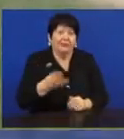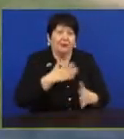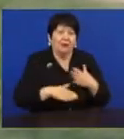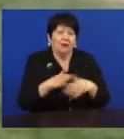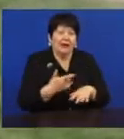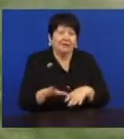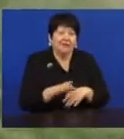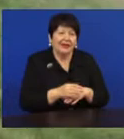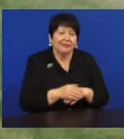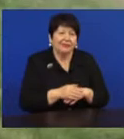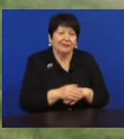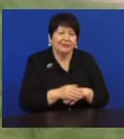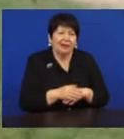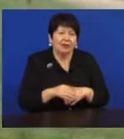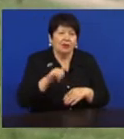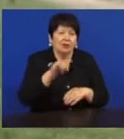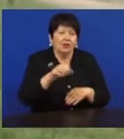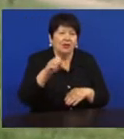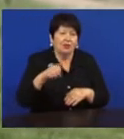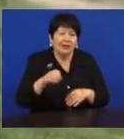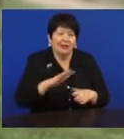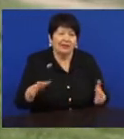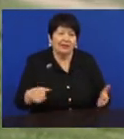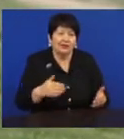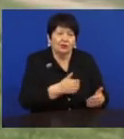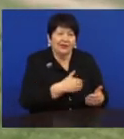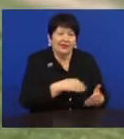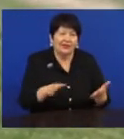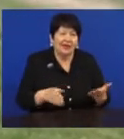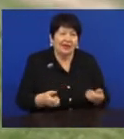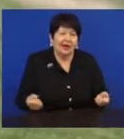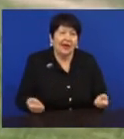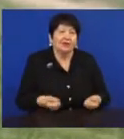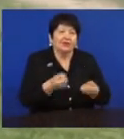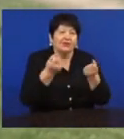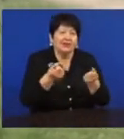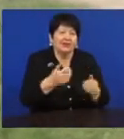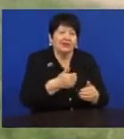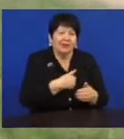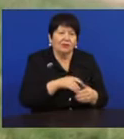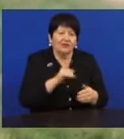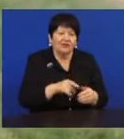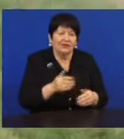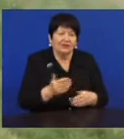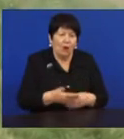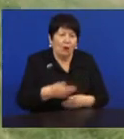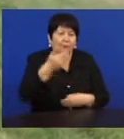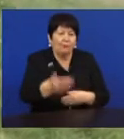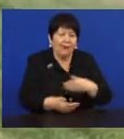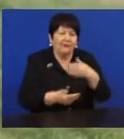ne bucurăm că Uniunea Europeană dorește să ne susțină și noi trebuie să facem un pas